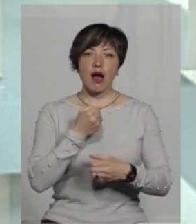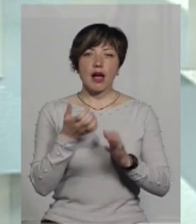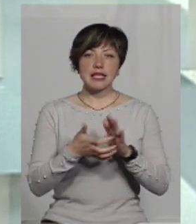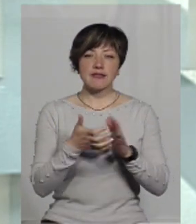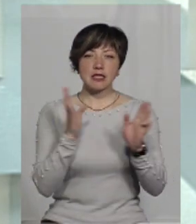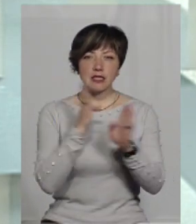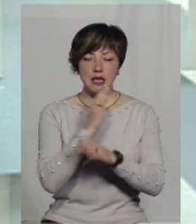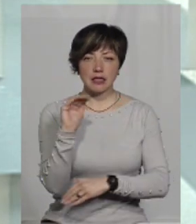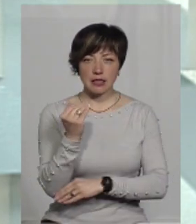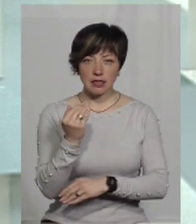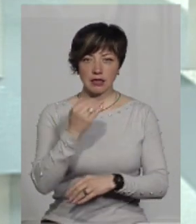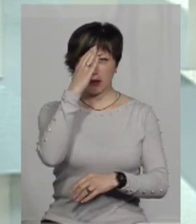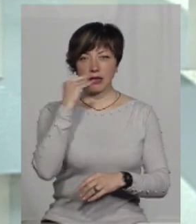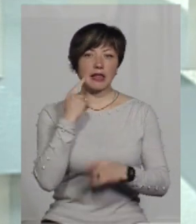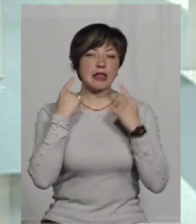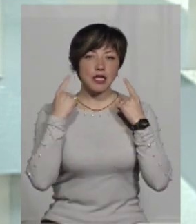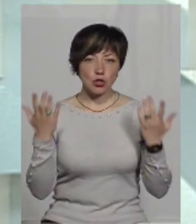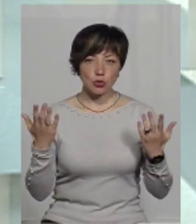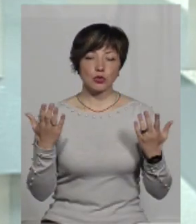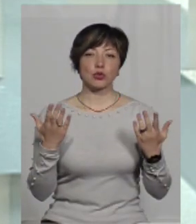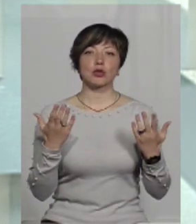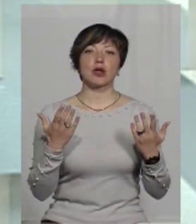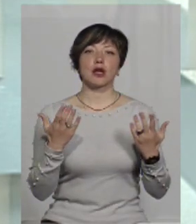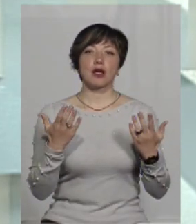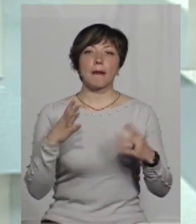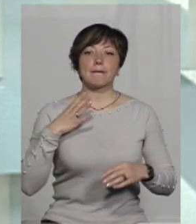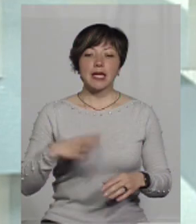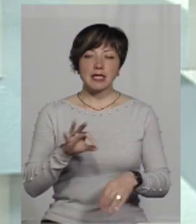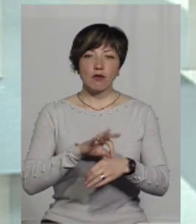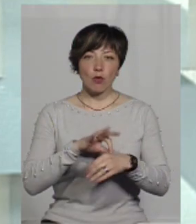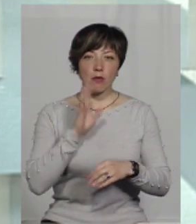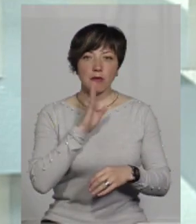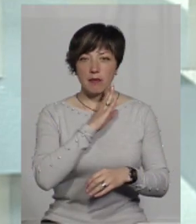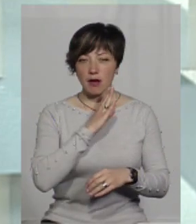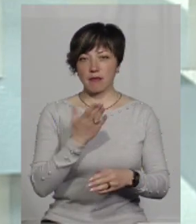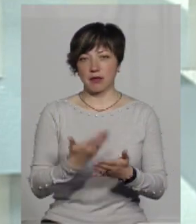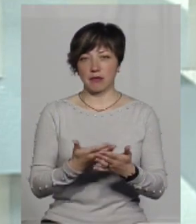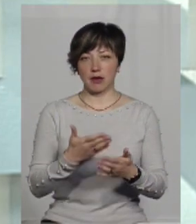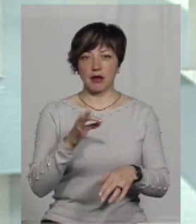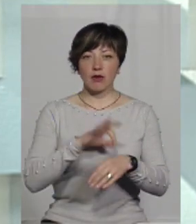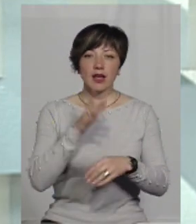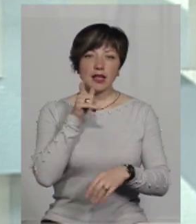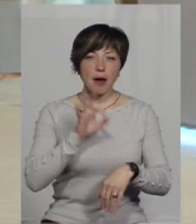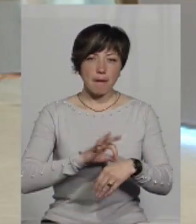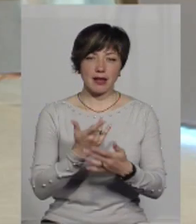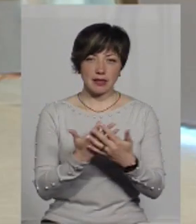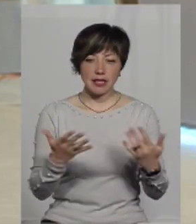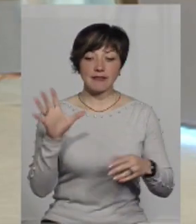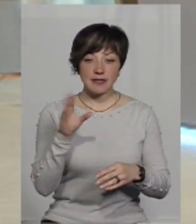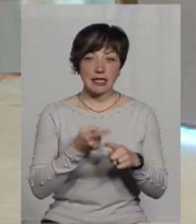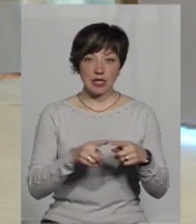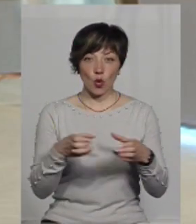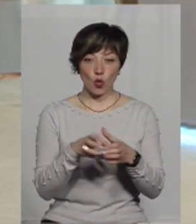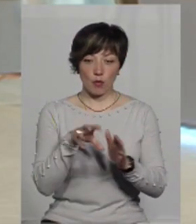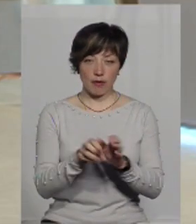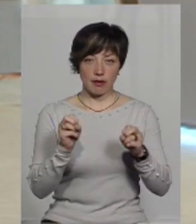дитини, батьки нечуючі, перенесені хвороби в мами, хвора мама, діабет і тому подібне. Це все є